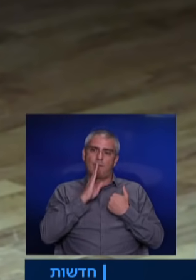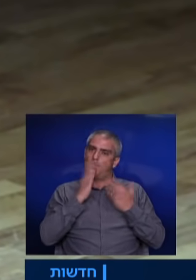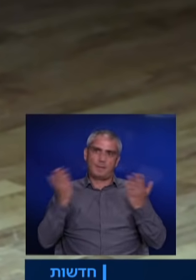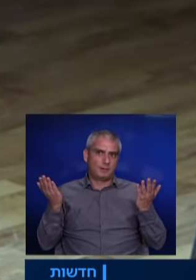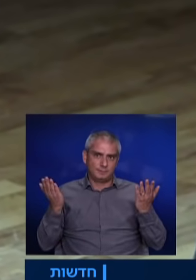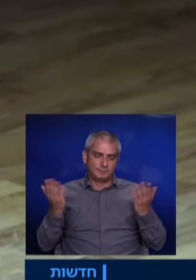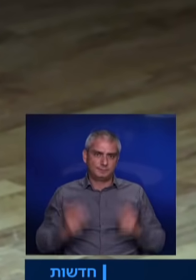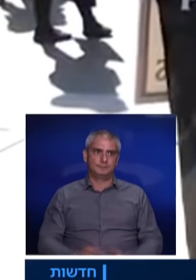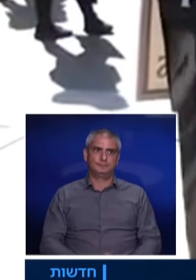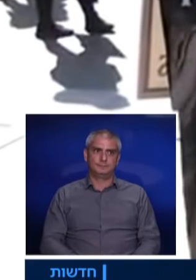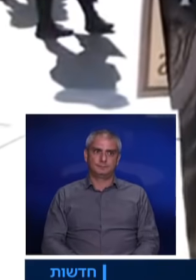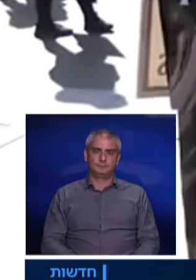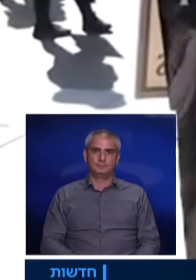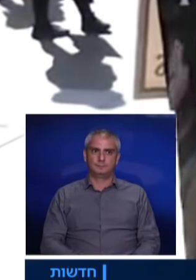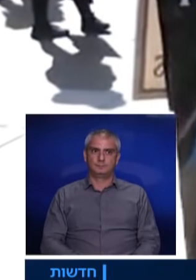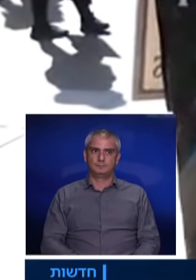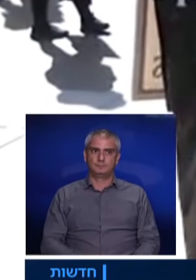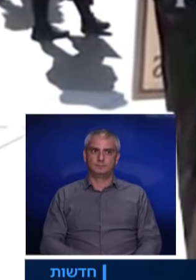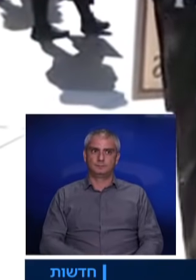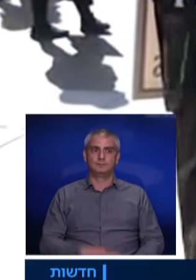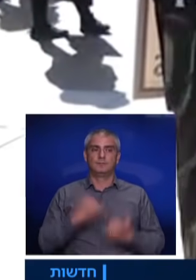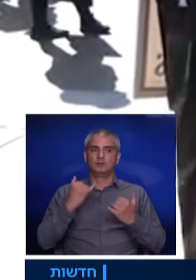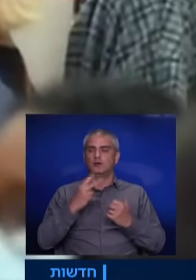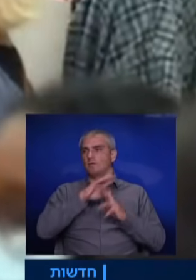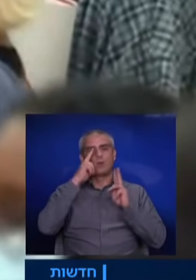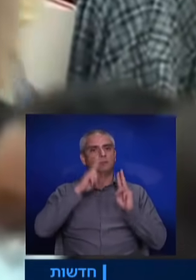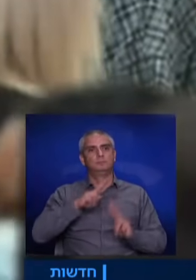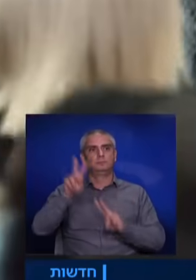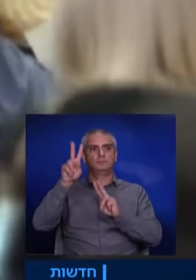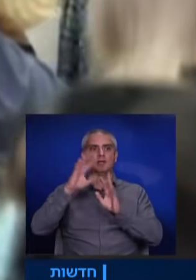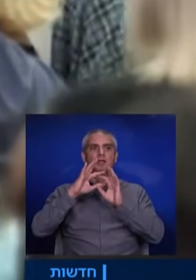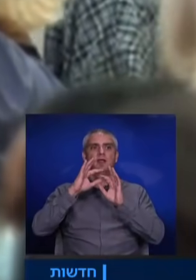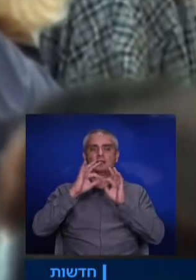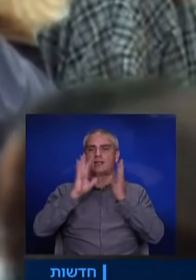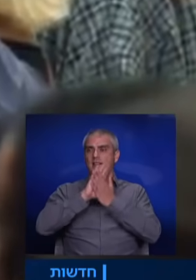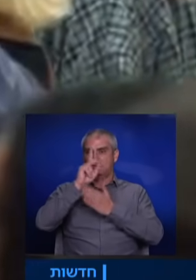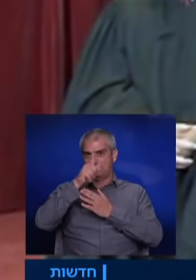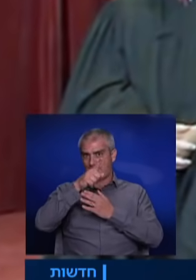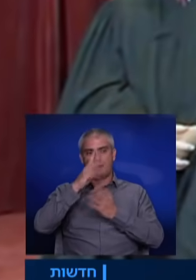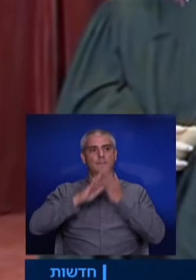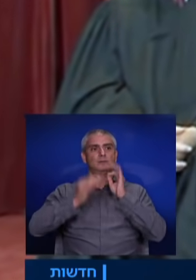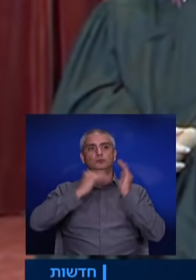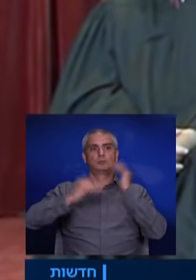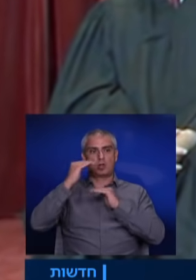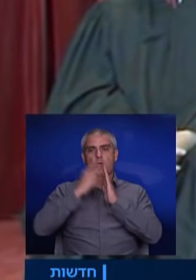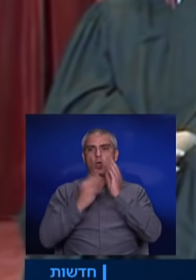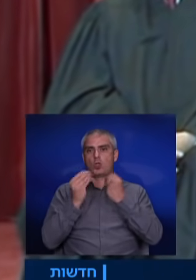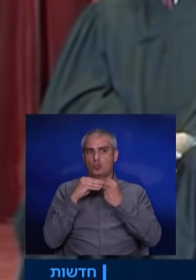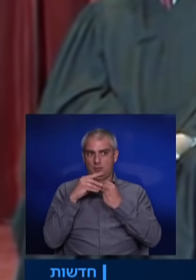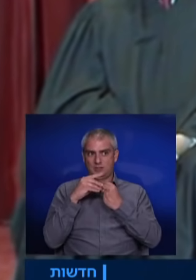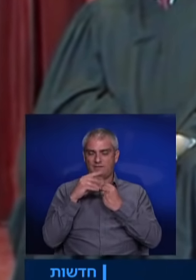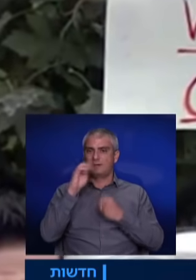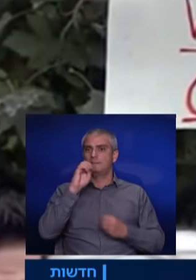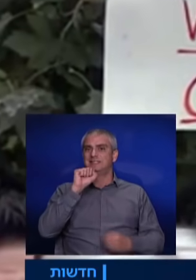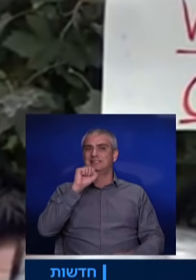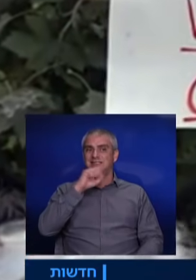think that's a problem. כעת נשואות עיני המפגינות לתחילת דצמבר. אז ידון בית המשפט העליון בחוק נוסף ממיסיסיפי